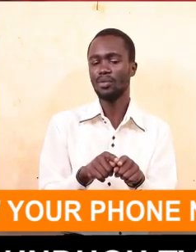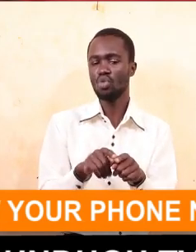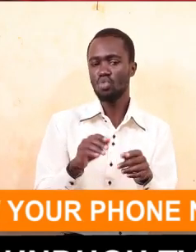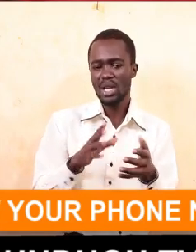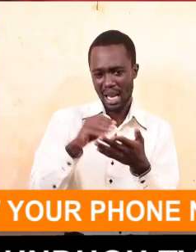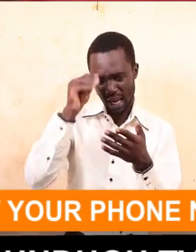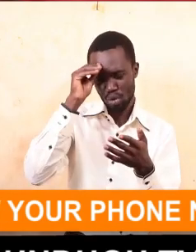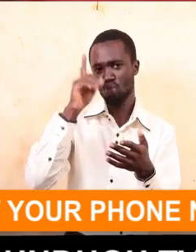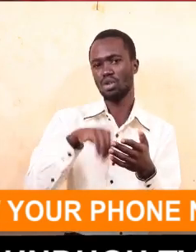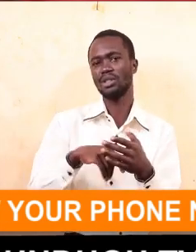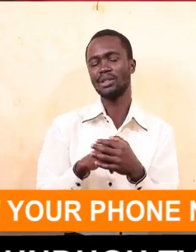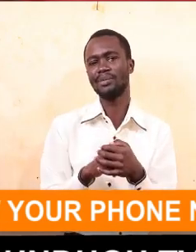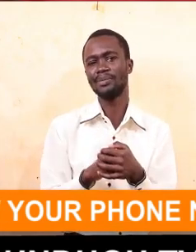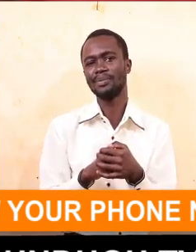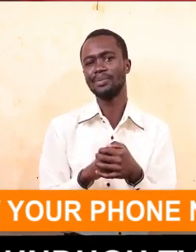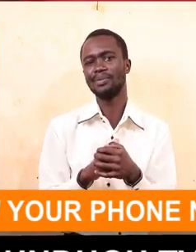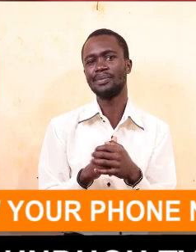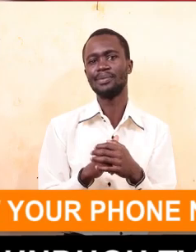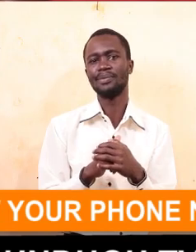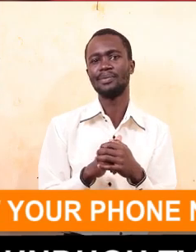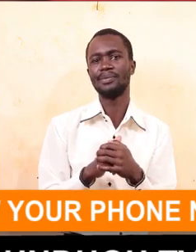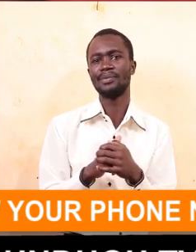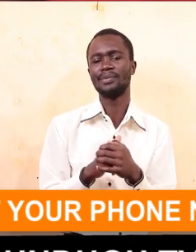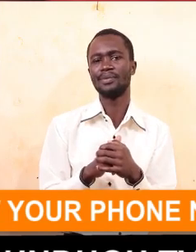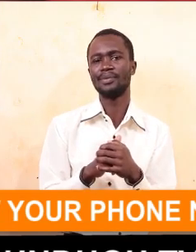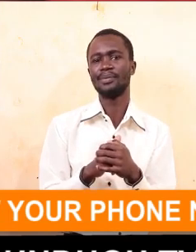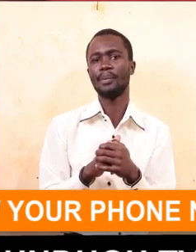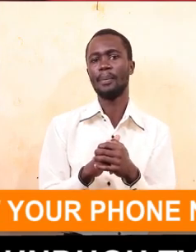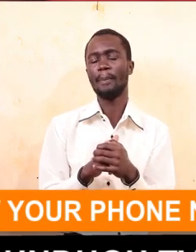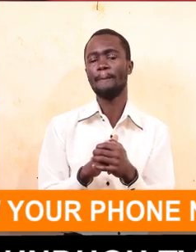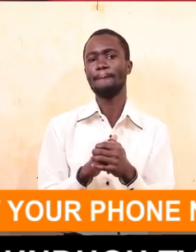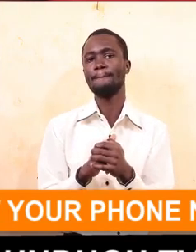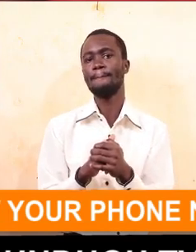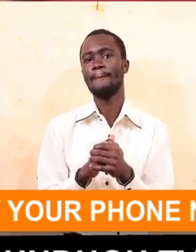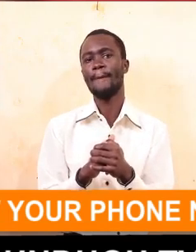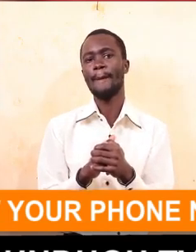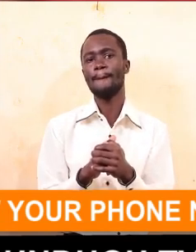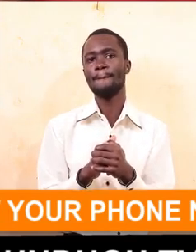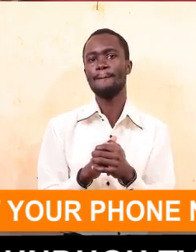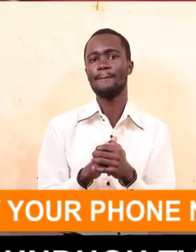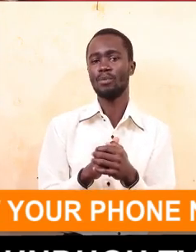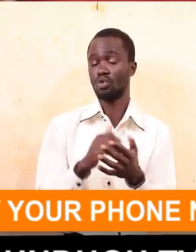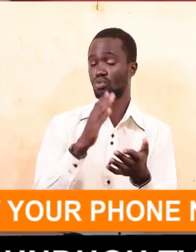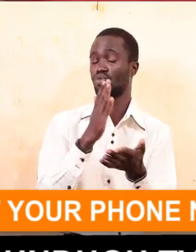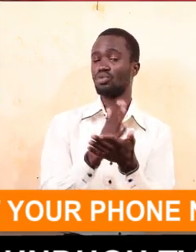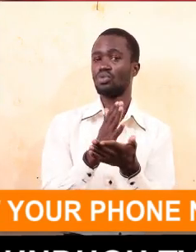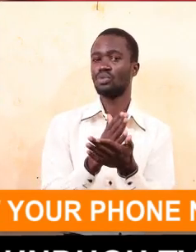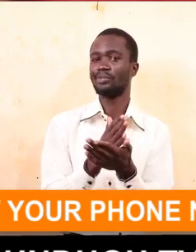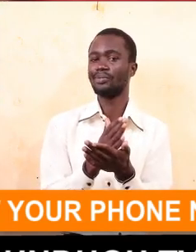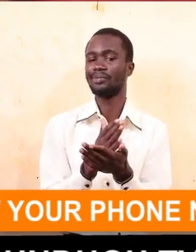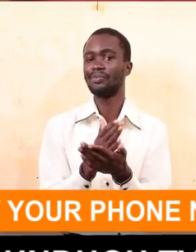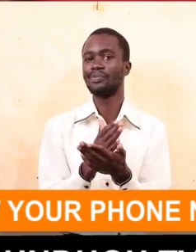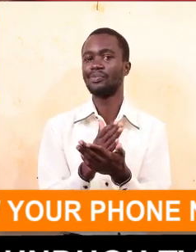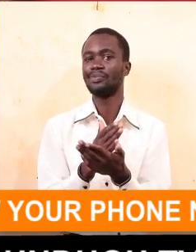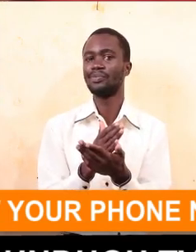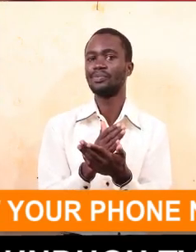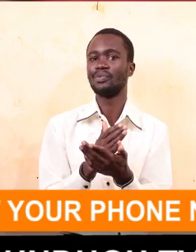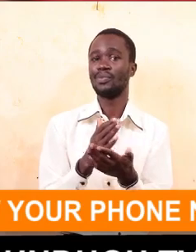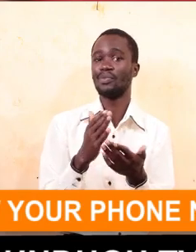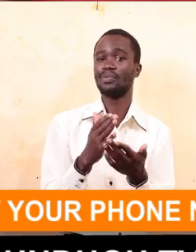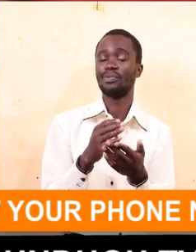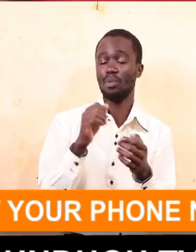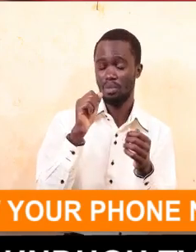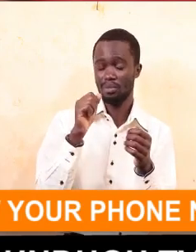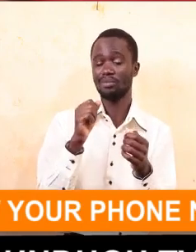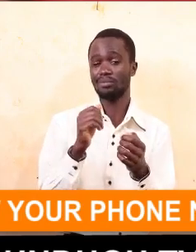nini? Ujumbe huu watufundisha nini? Ijapokuwa tunaweza